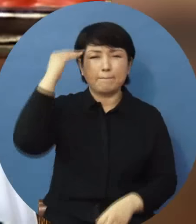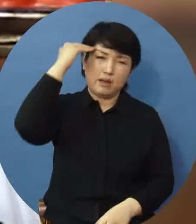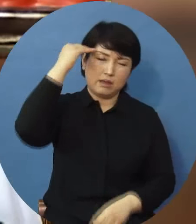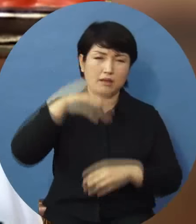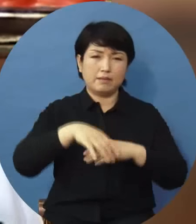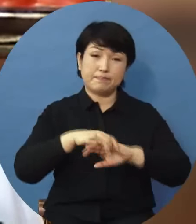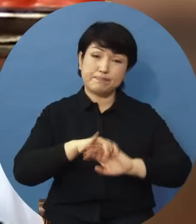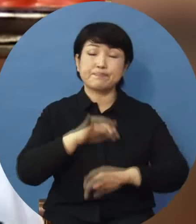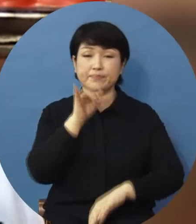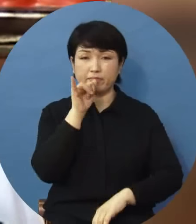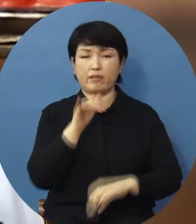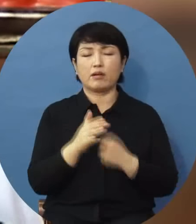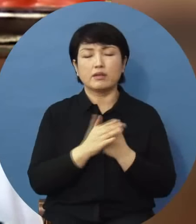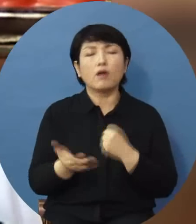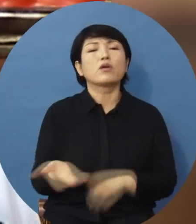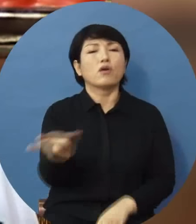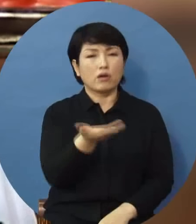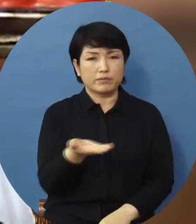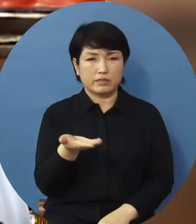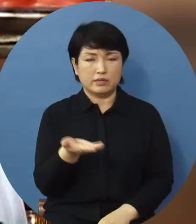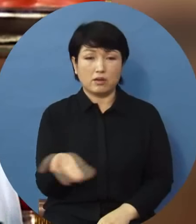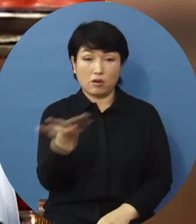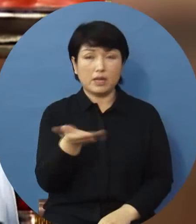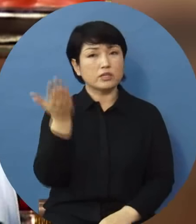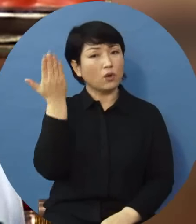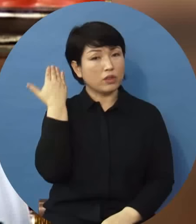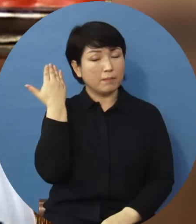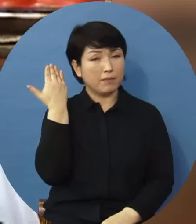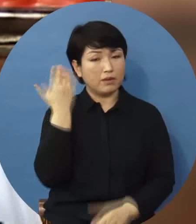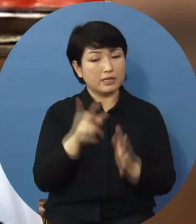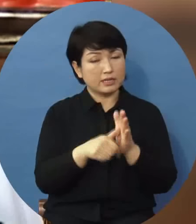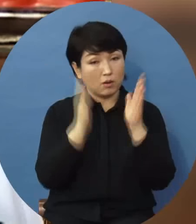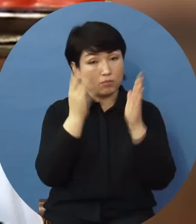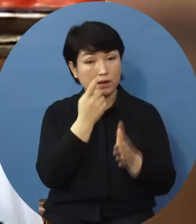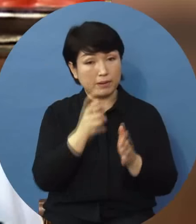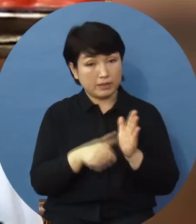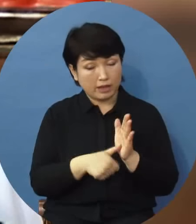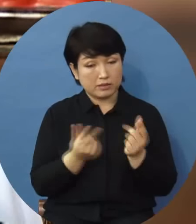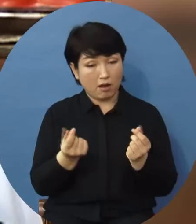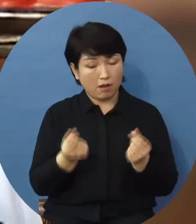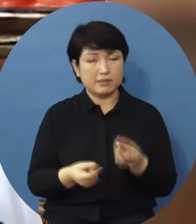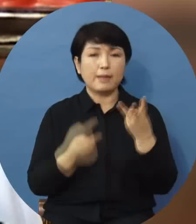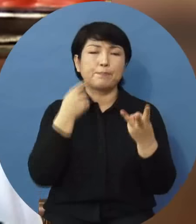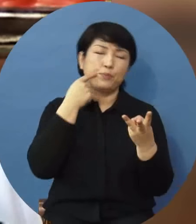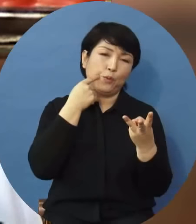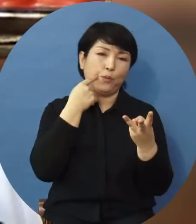알아차리는데 장애가 된다. 이런 얘기. 그래서 여러분들이 지난번 시간처럼 탐진치